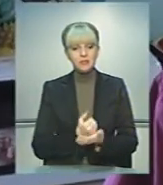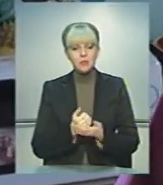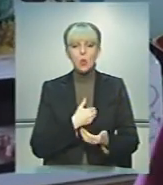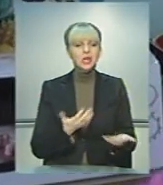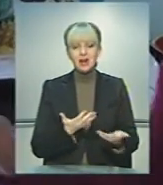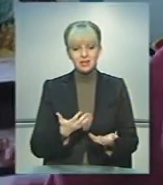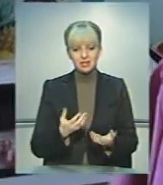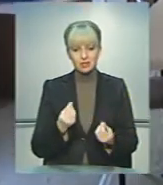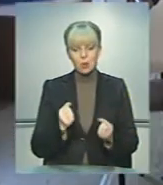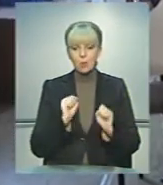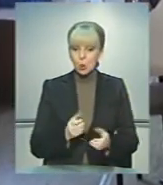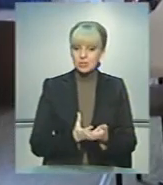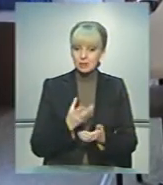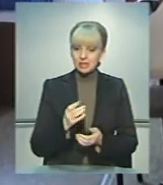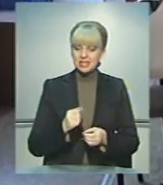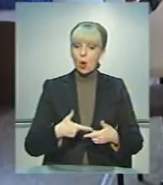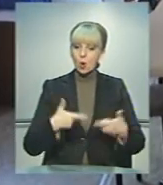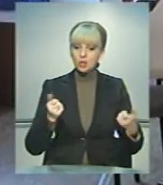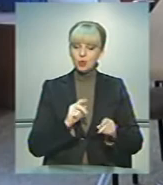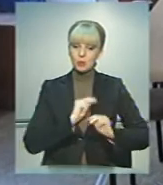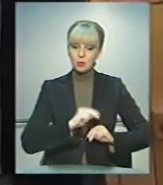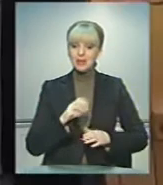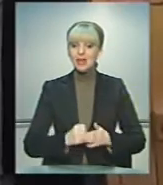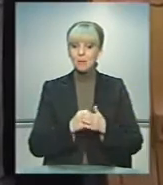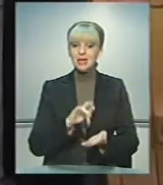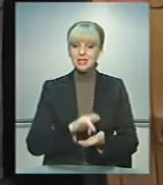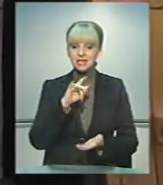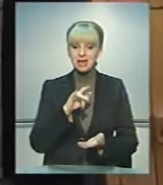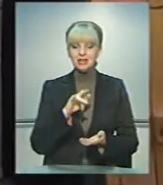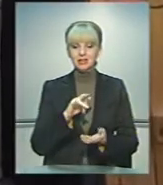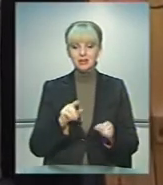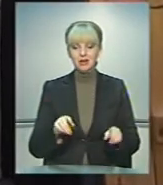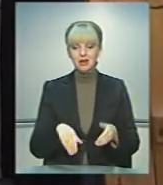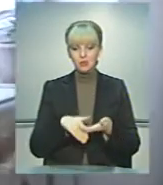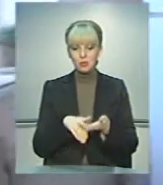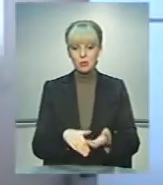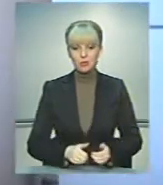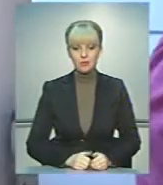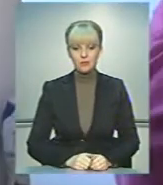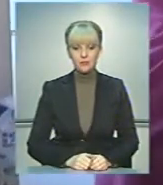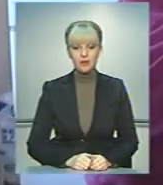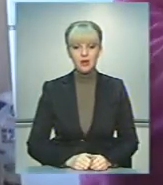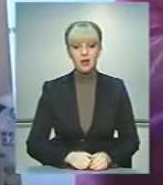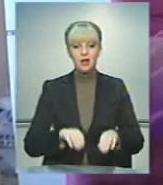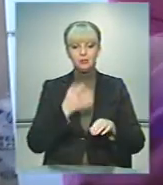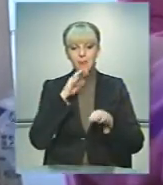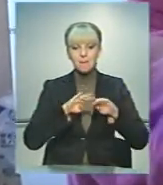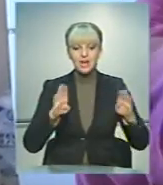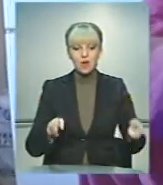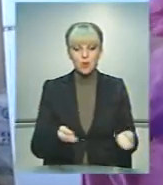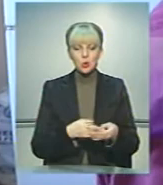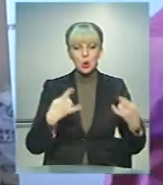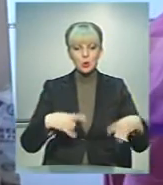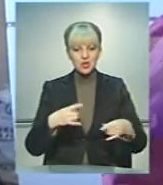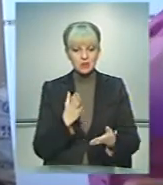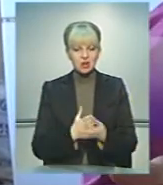б якісь кошти і може сплатити за готель, що працює на базі центру ресоціалізації. Мікроволновка, телевізор собі, вихідні